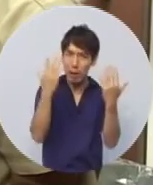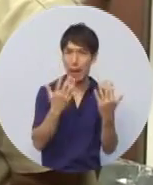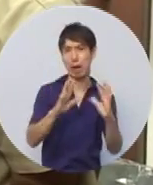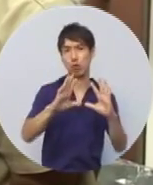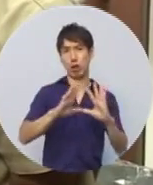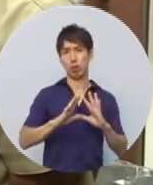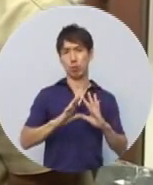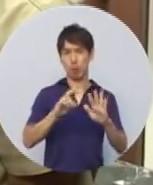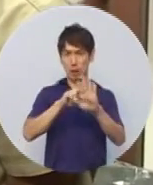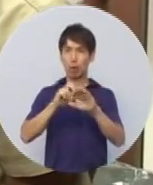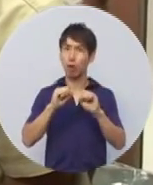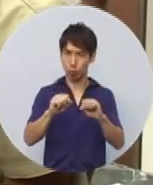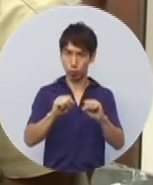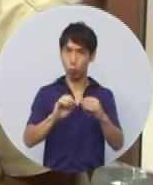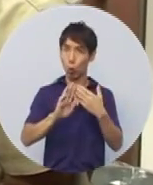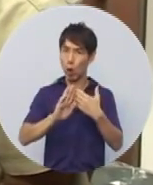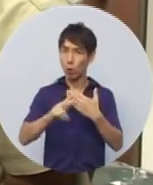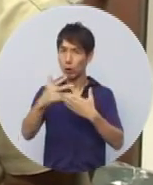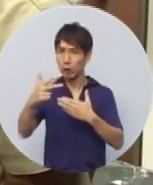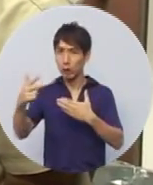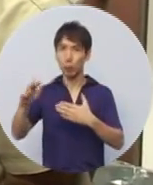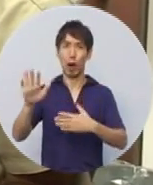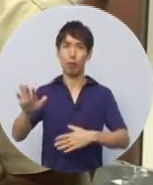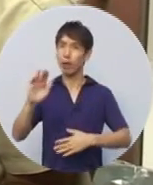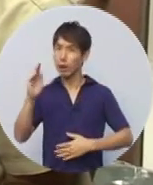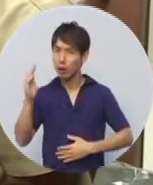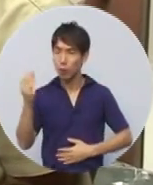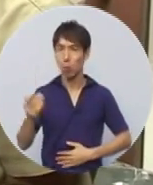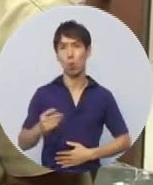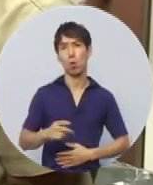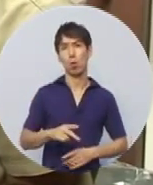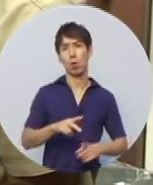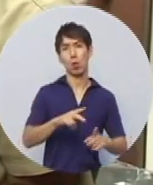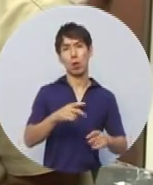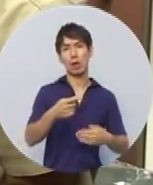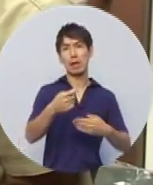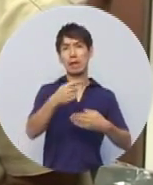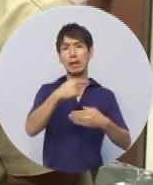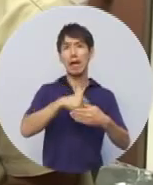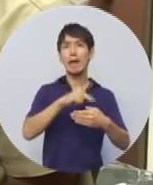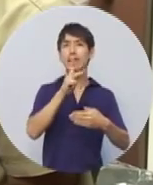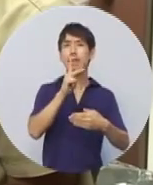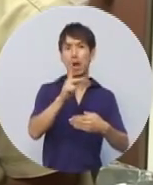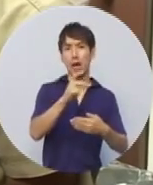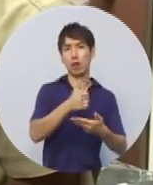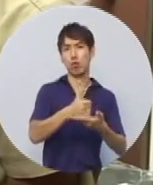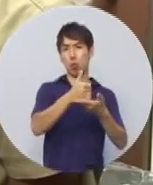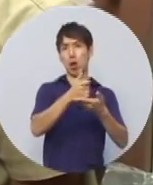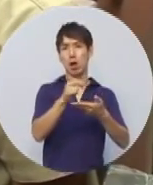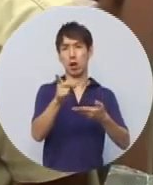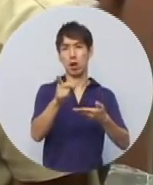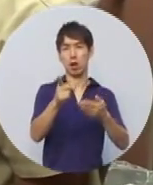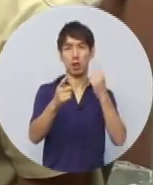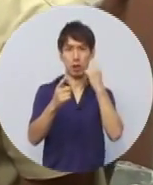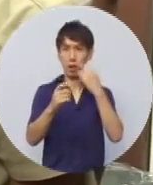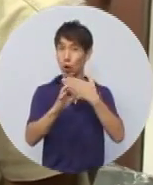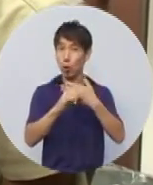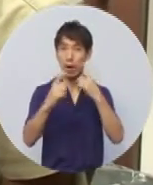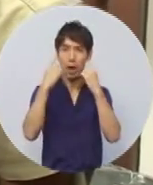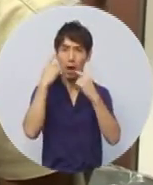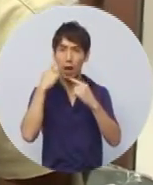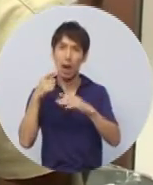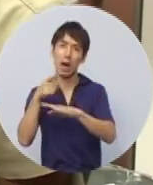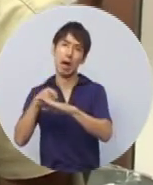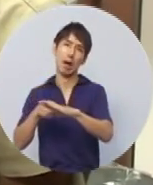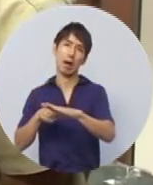やってるところも他にあるんですけど、いわゆる小児科ベースなので、いわゆる怪我とか、いわゆる外傷とか、その